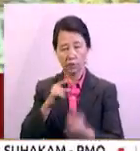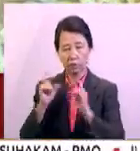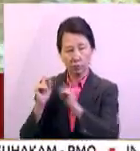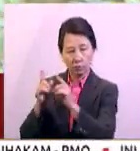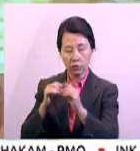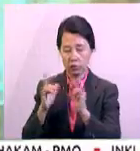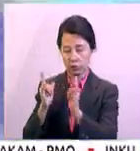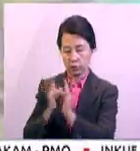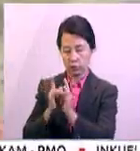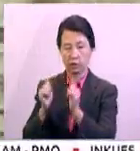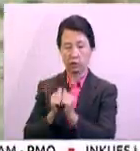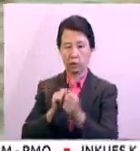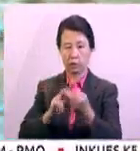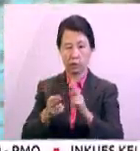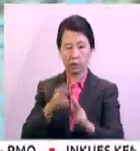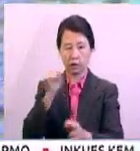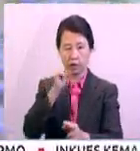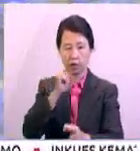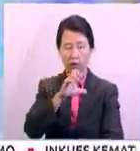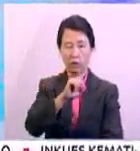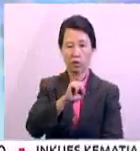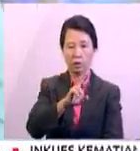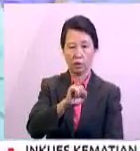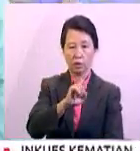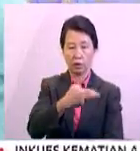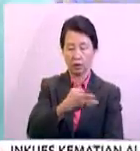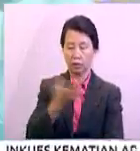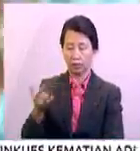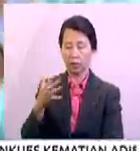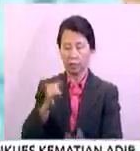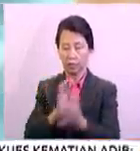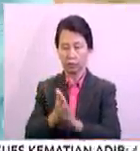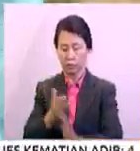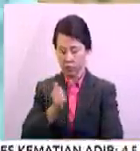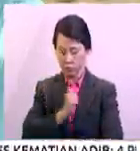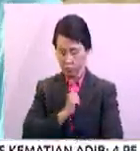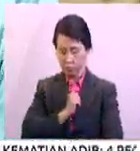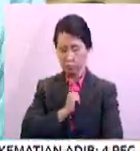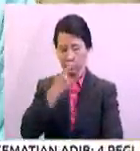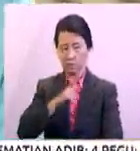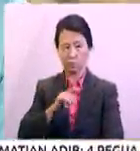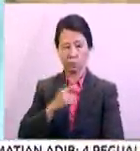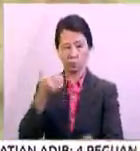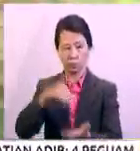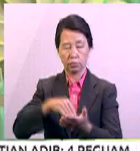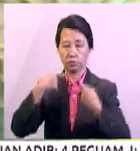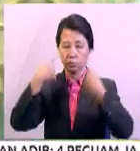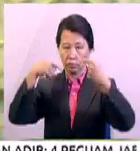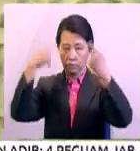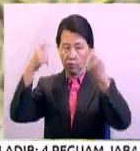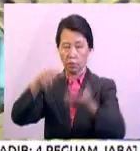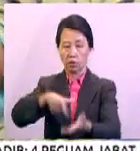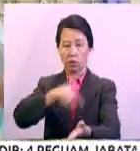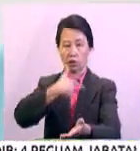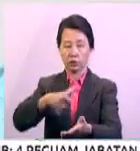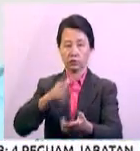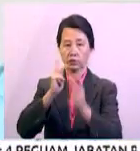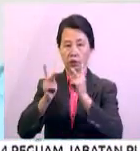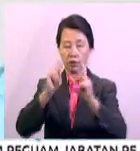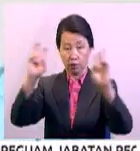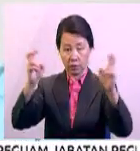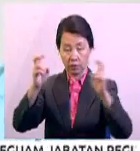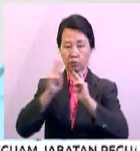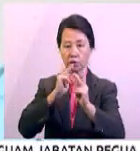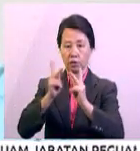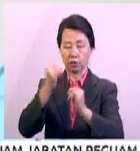digosipkan bercinta bersama rakan artis Sarah Suhairi, beliau mahu menjadi dirinya sendiri dan mengulangi kejayaan lagu Kata Akhirmu.